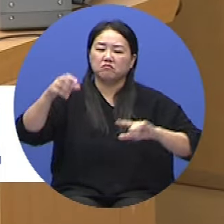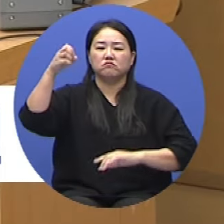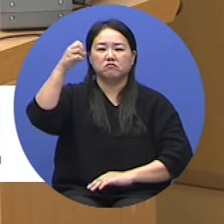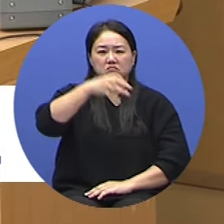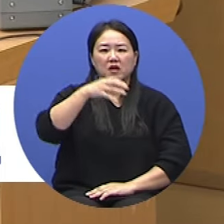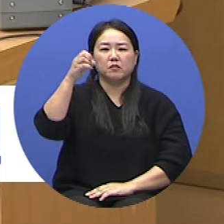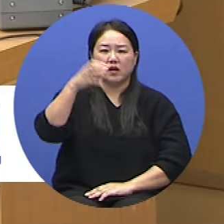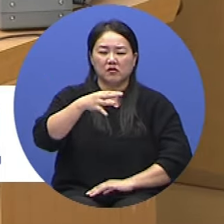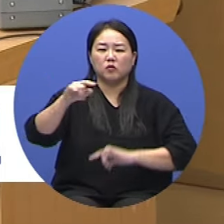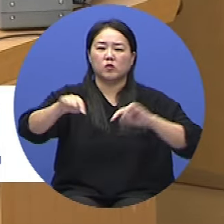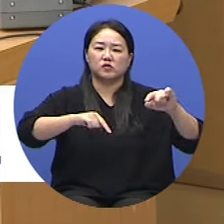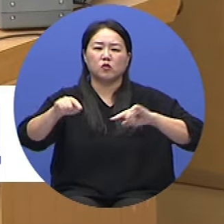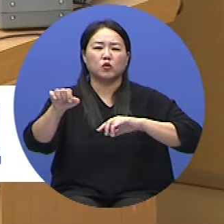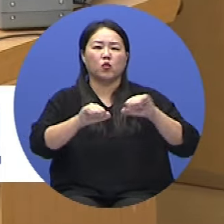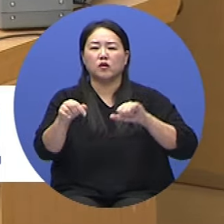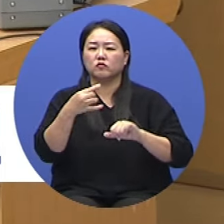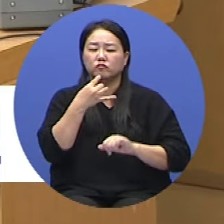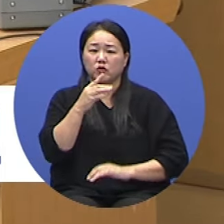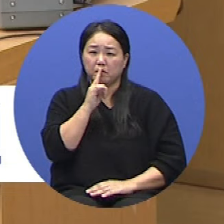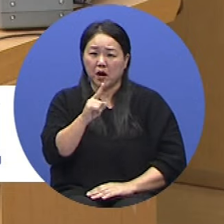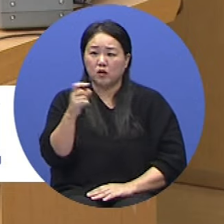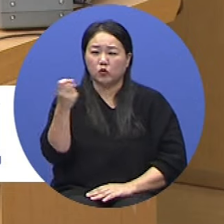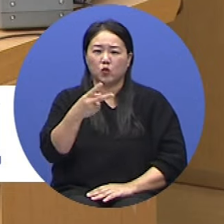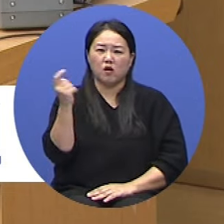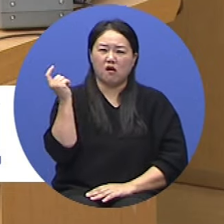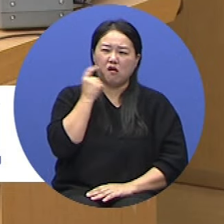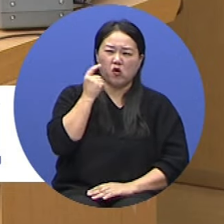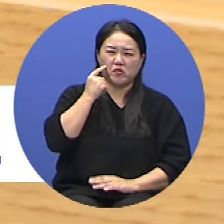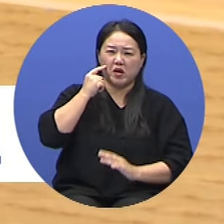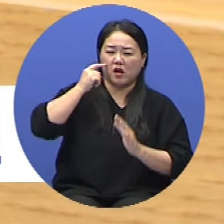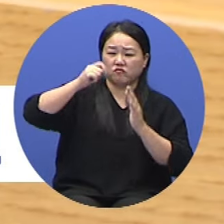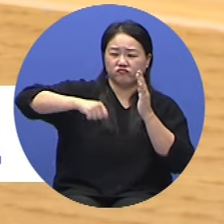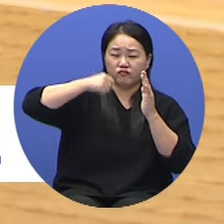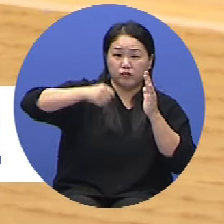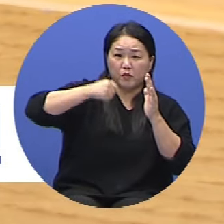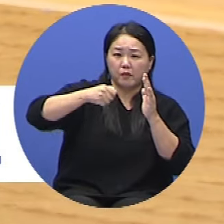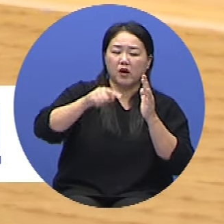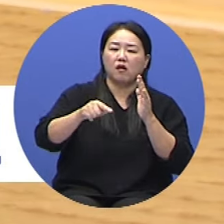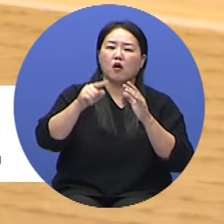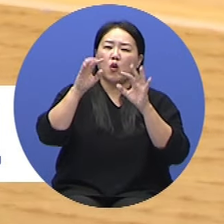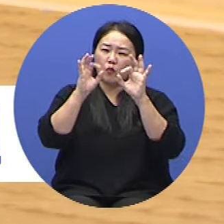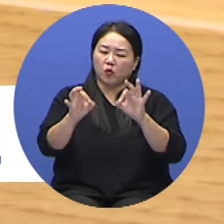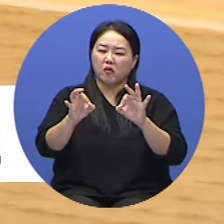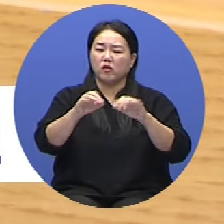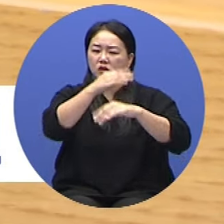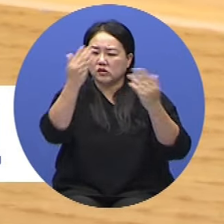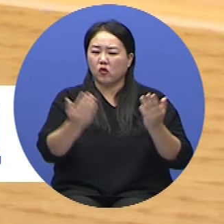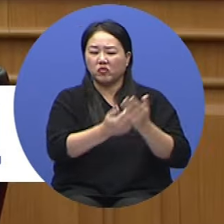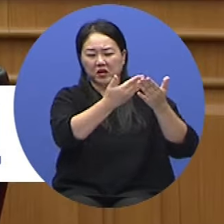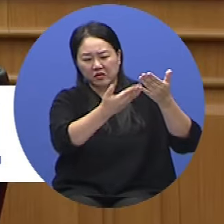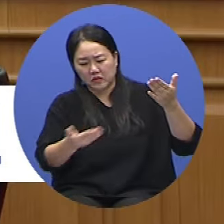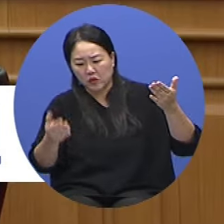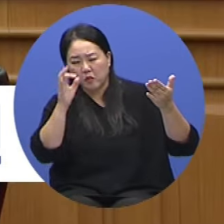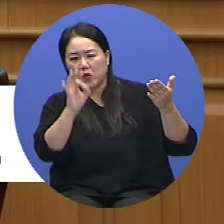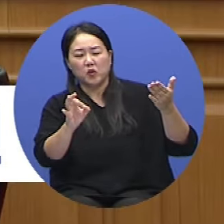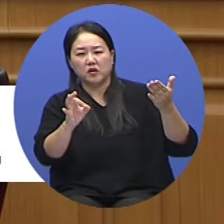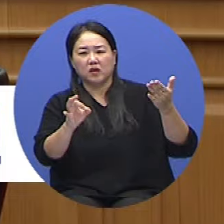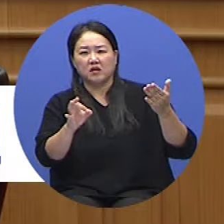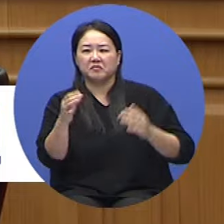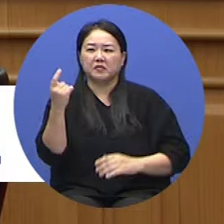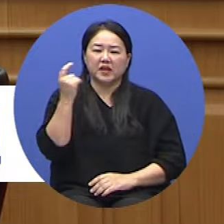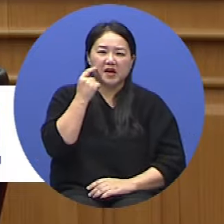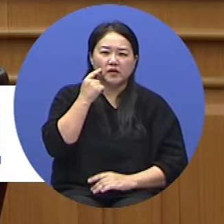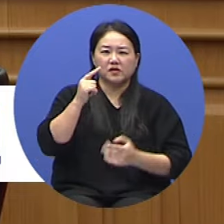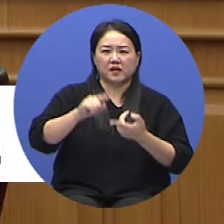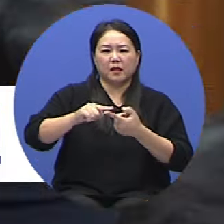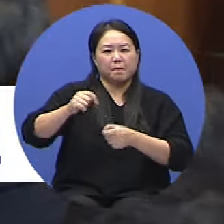주장했습니다. 또 허위사실 공표 혐의에 대해선 맥락에 비춰볼 때 허위나 위법성 인식이 없었던 것으로